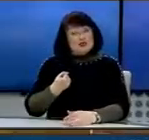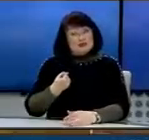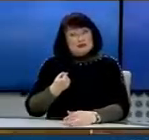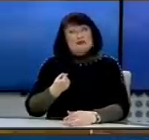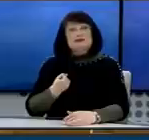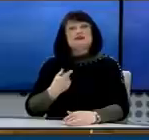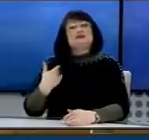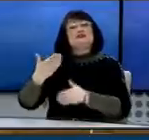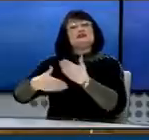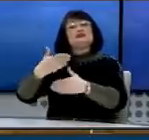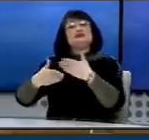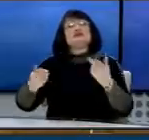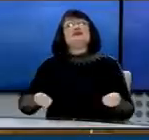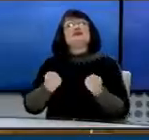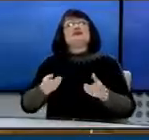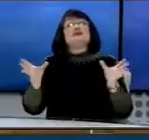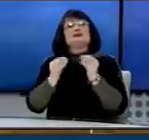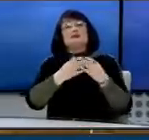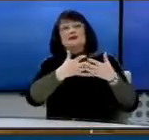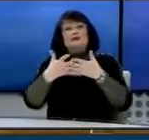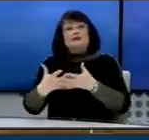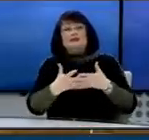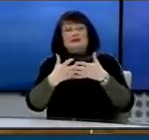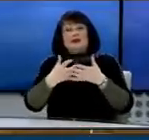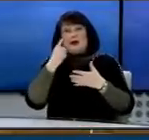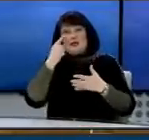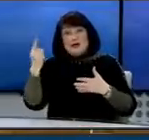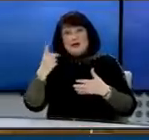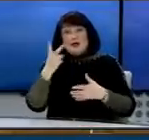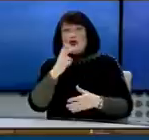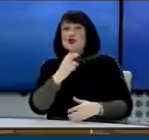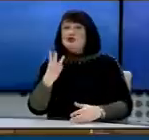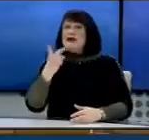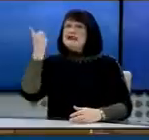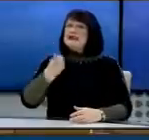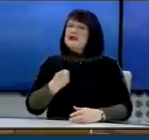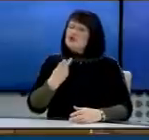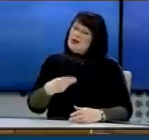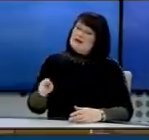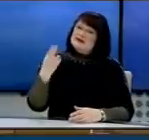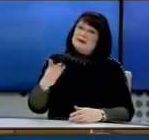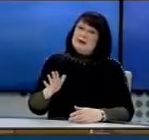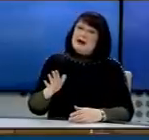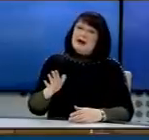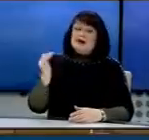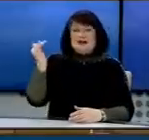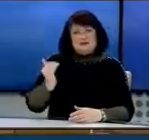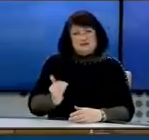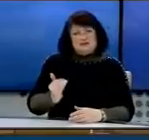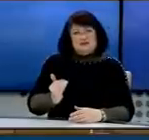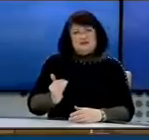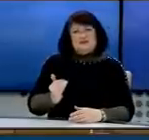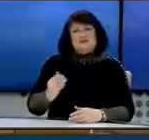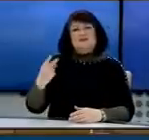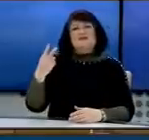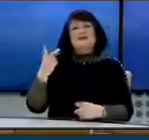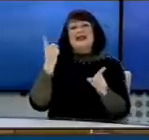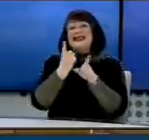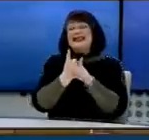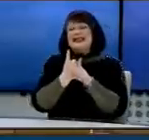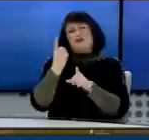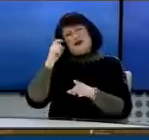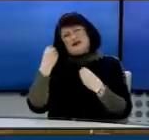κύκλος εργασιών της βιομηχανίας αυξήθηκε τον Νοέμβριο κατά 23%. Λιγότερο ειδικοί θα